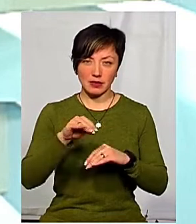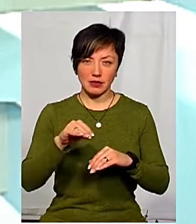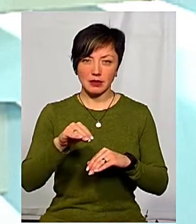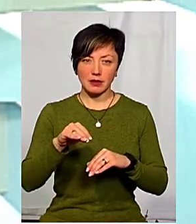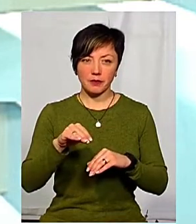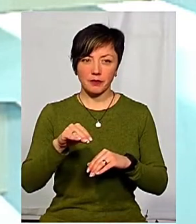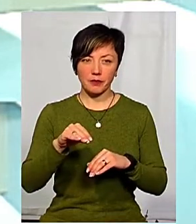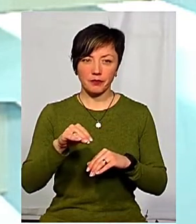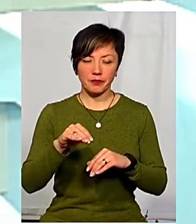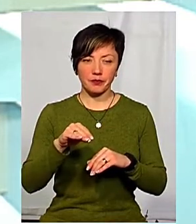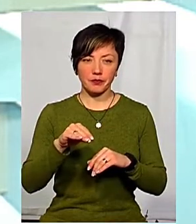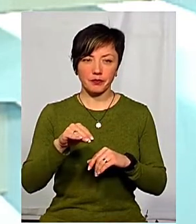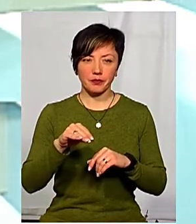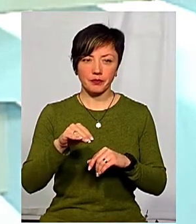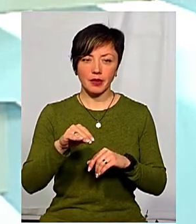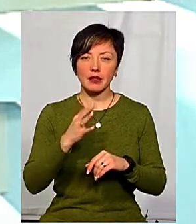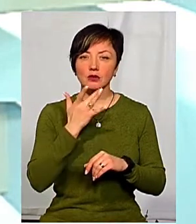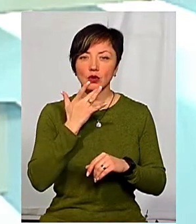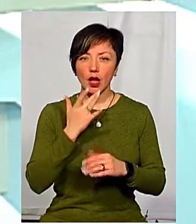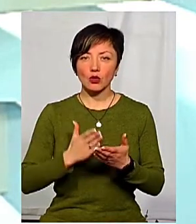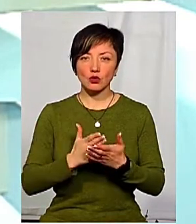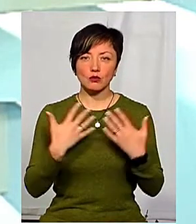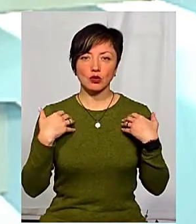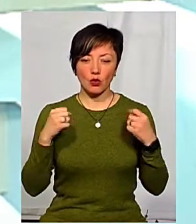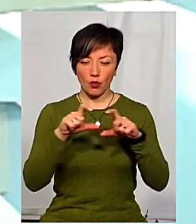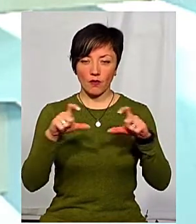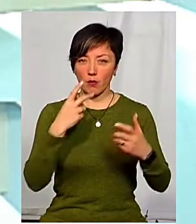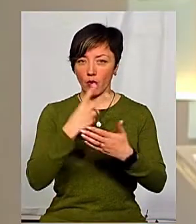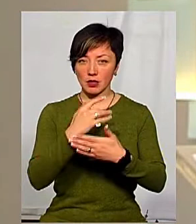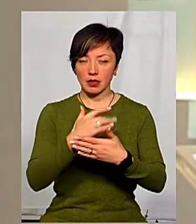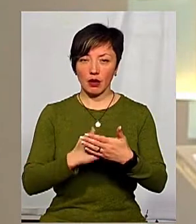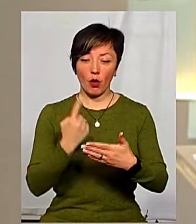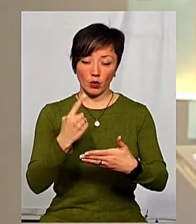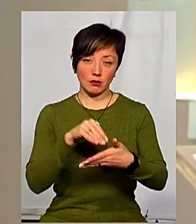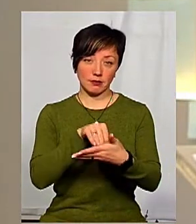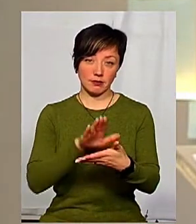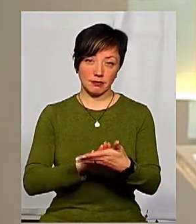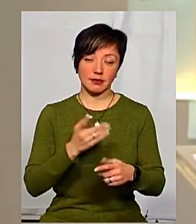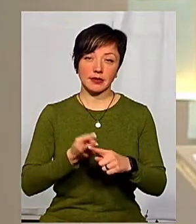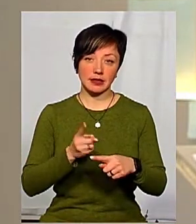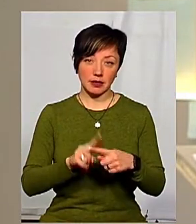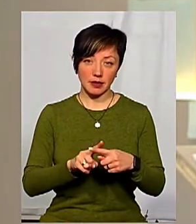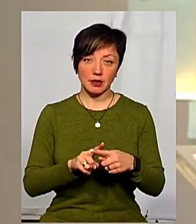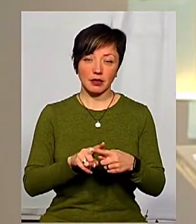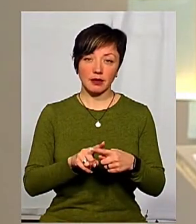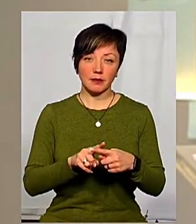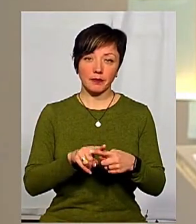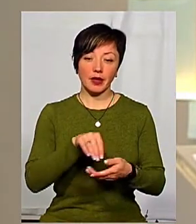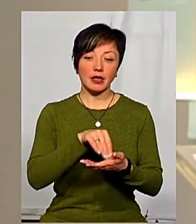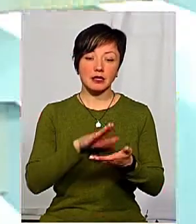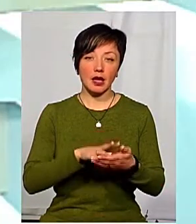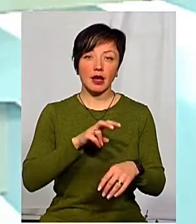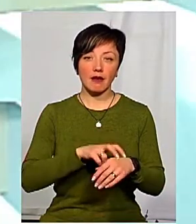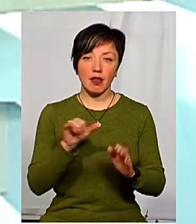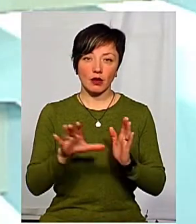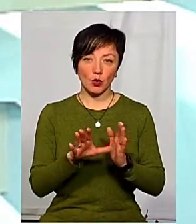на дешборді Національної служби здоров'я є показники. Один із них – це реєстрація